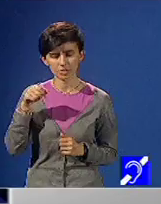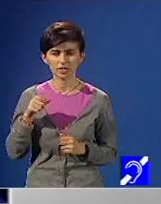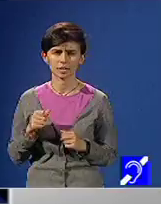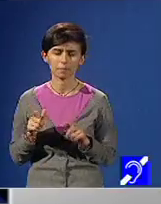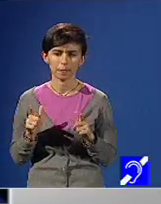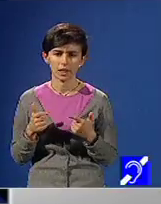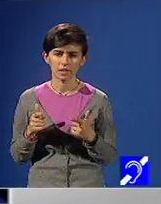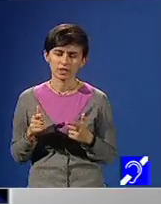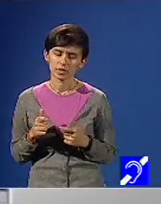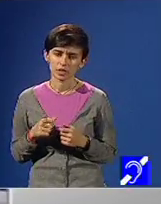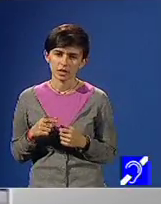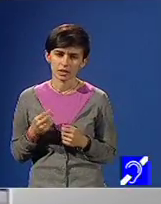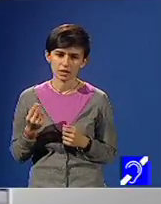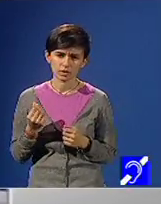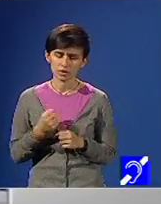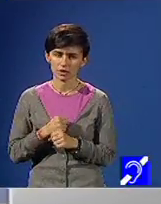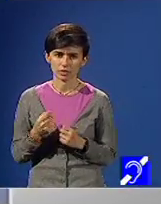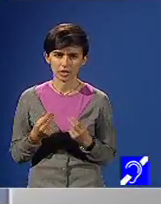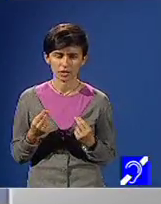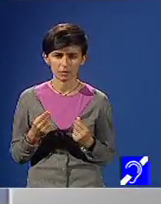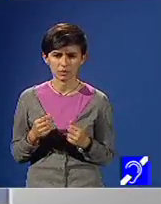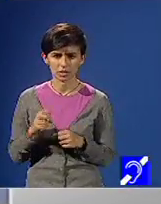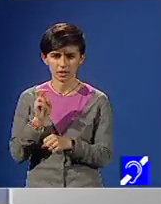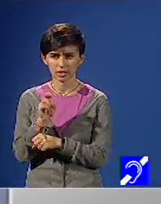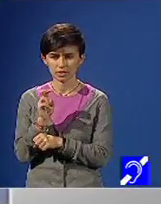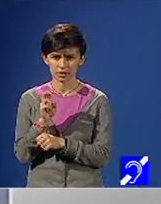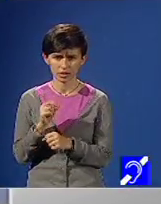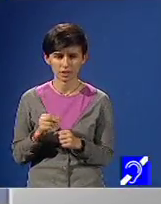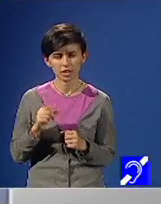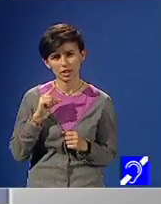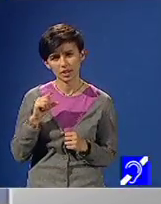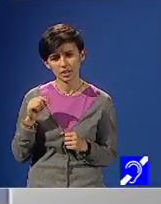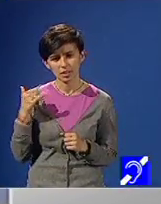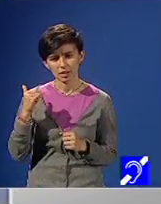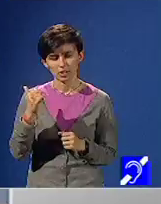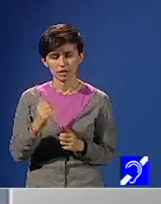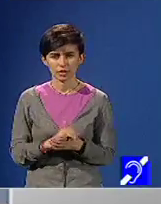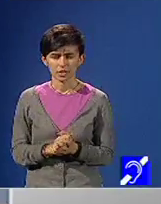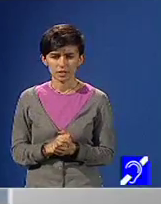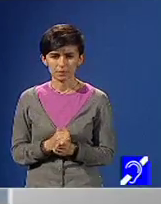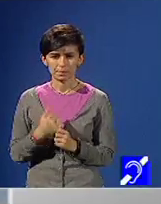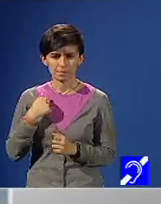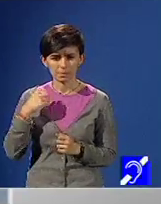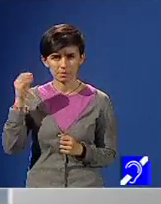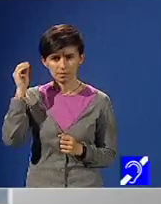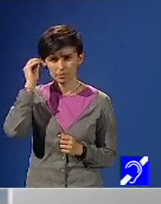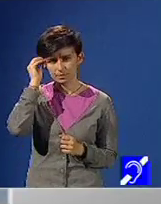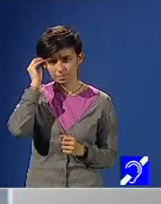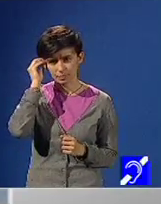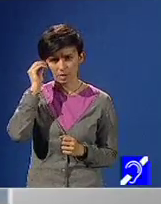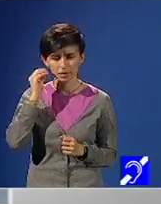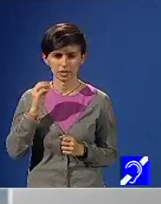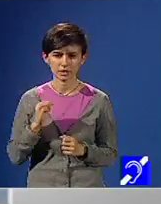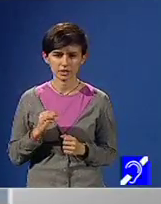mult. Costă înscrierile la competiții, toate deplasările. Mi-aduc aminte prietena și poate nu e mult spus dacă îi